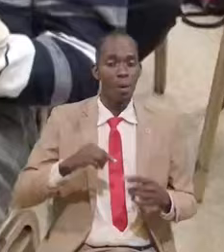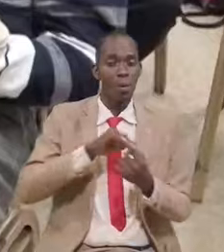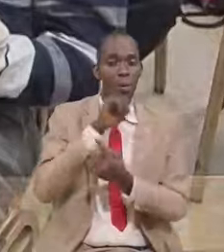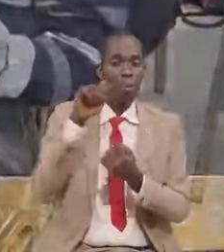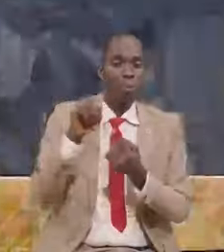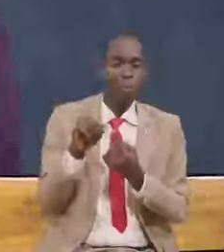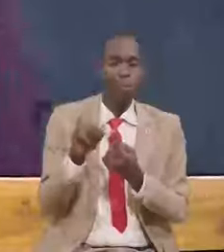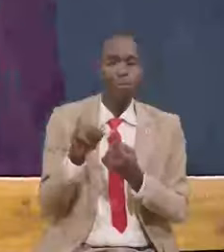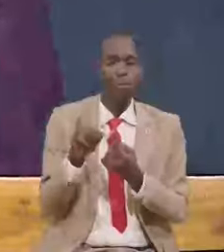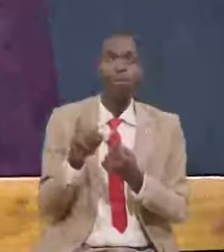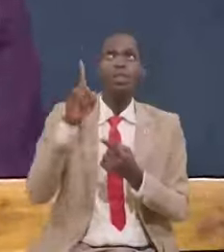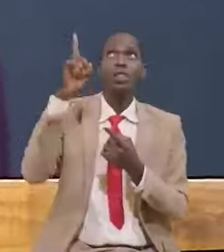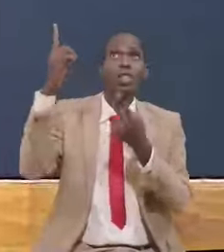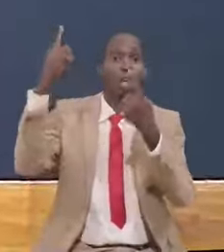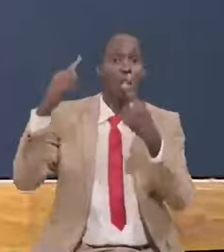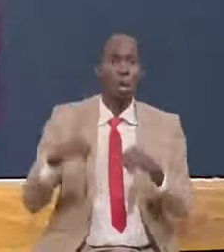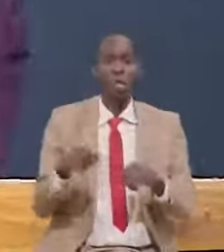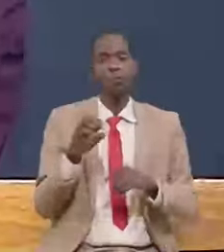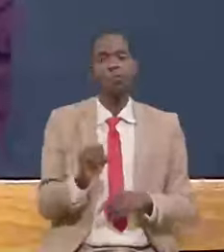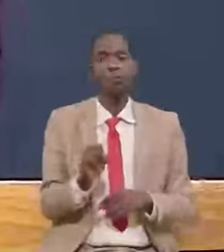Et quand il sera venu,